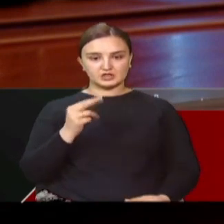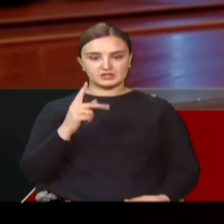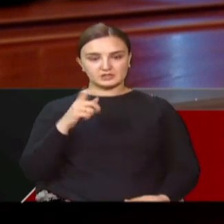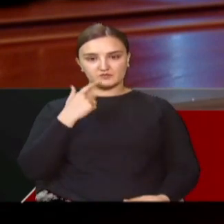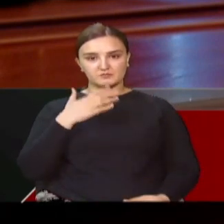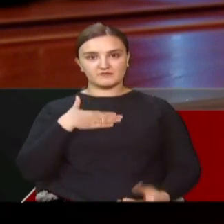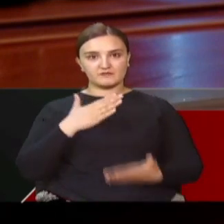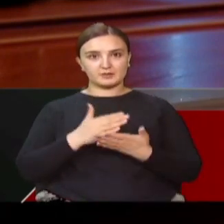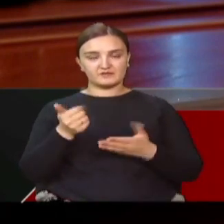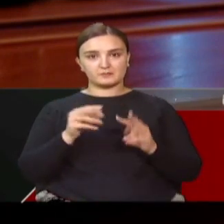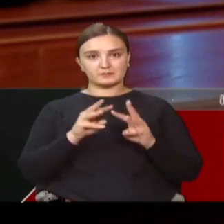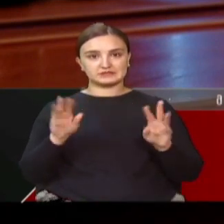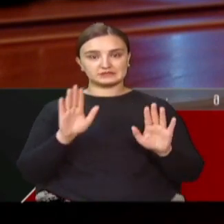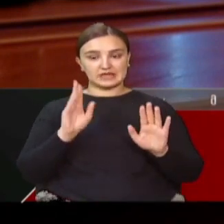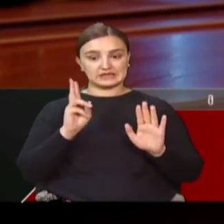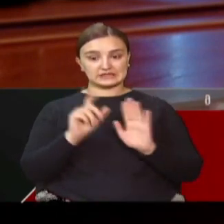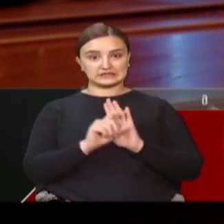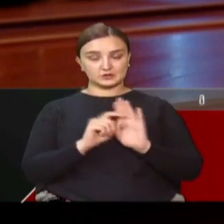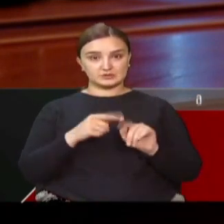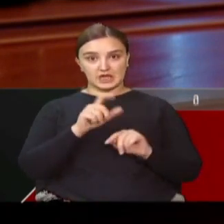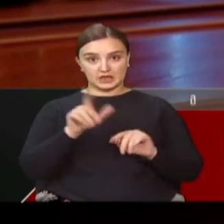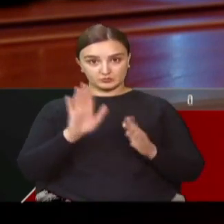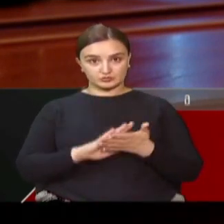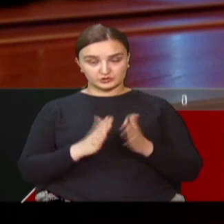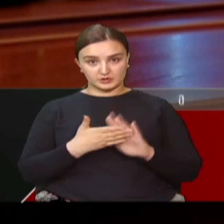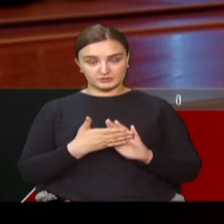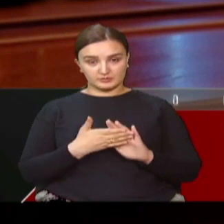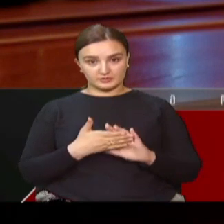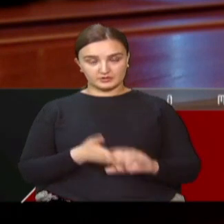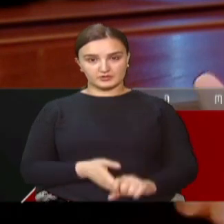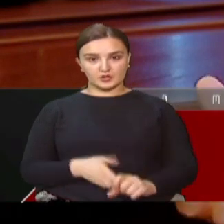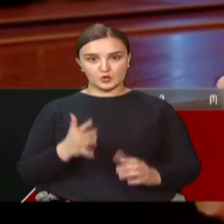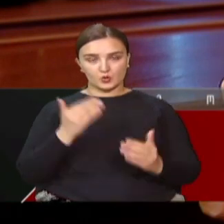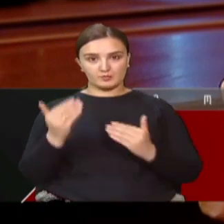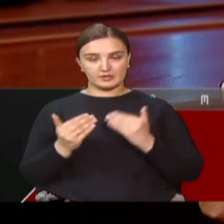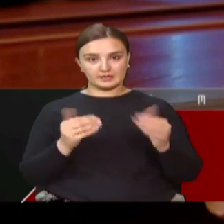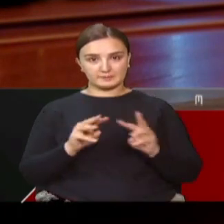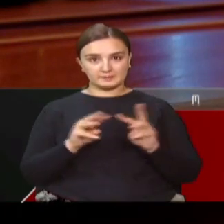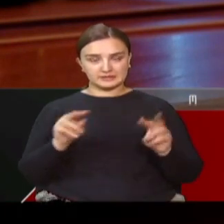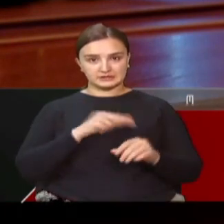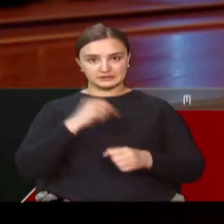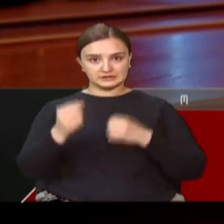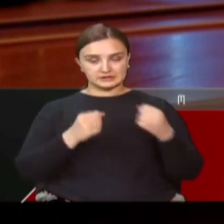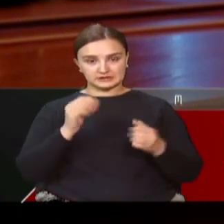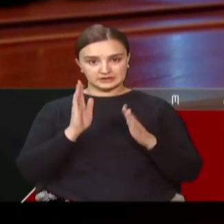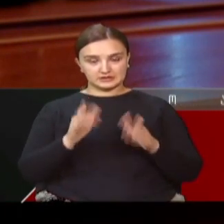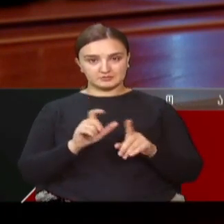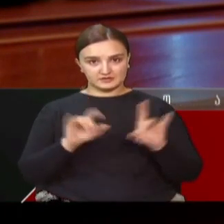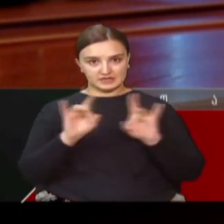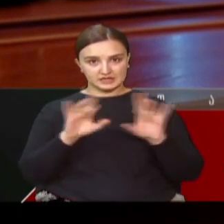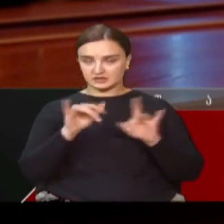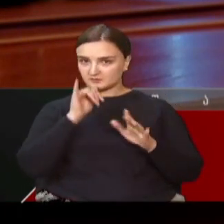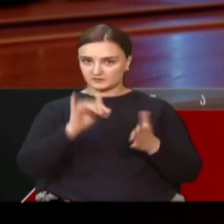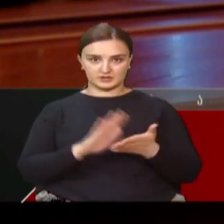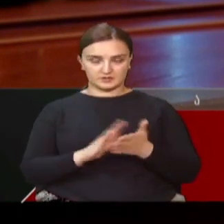var premier-ministrobis kandidatio da es khalkhi shetaqdeba imaze koalitsiurat, romeli sad ministrs danishnaus, ertian ganchadebaze